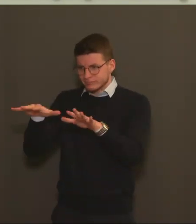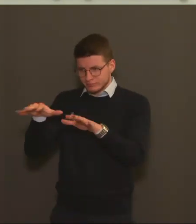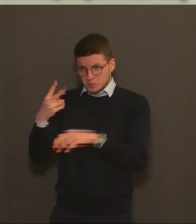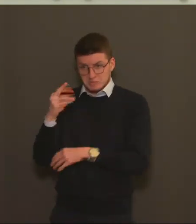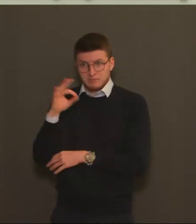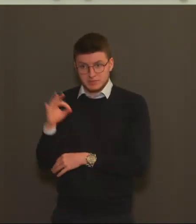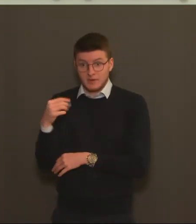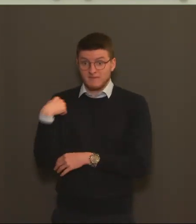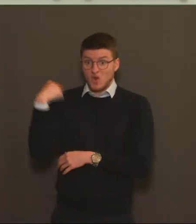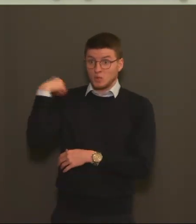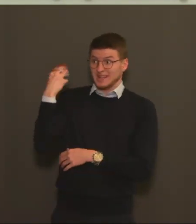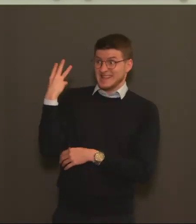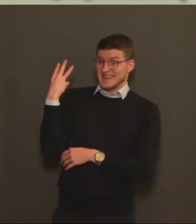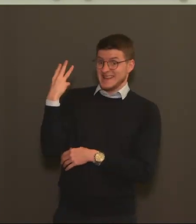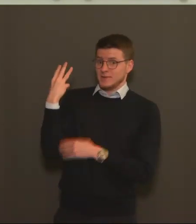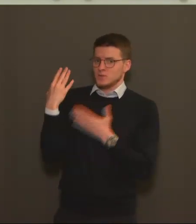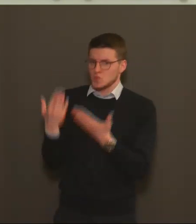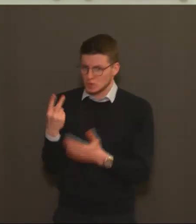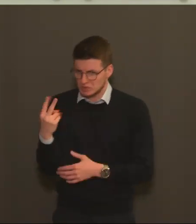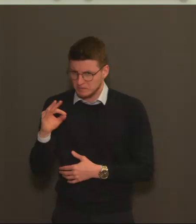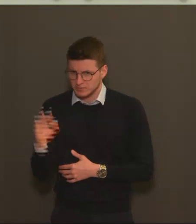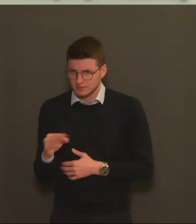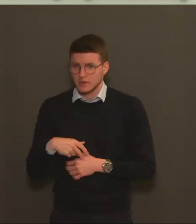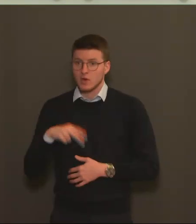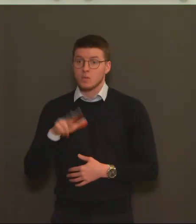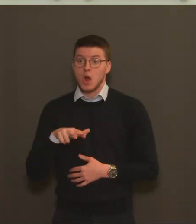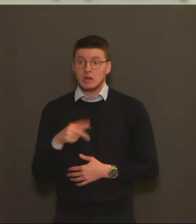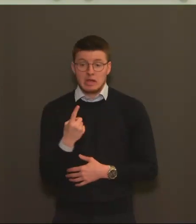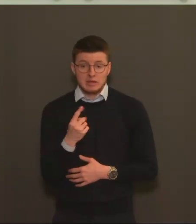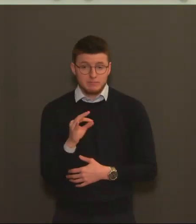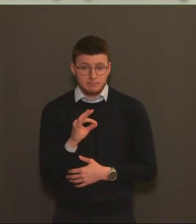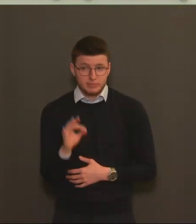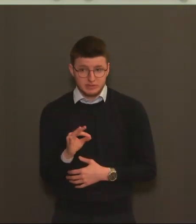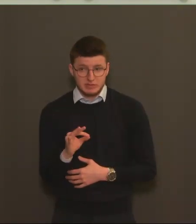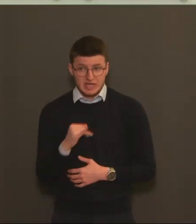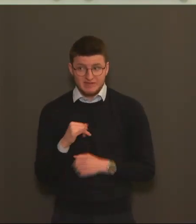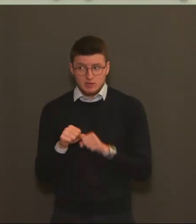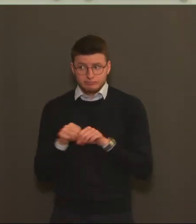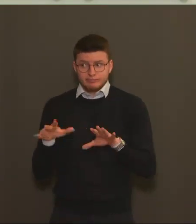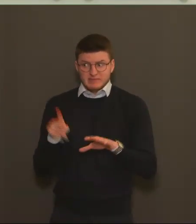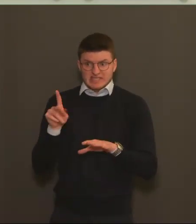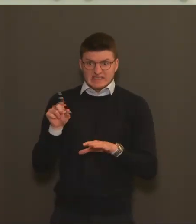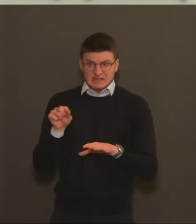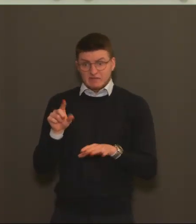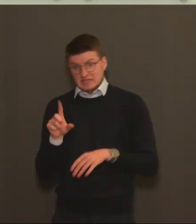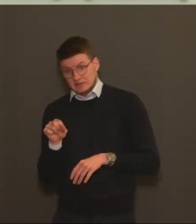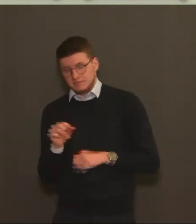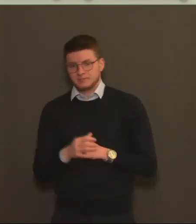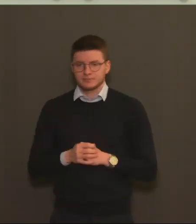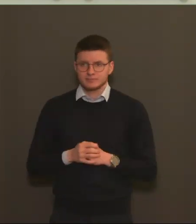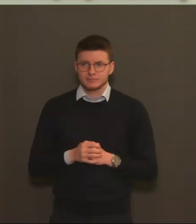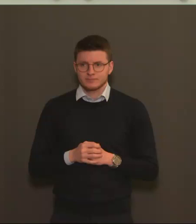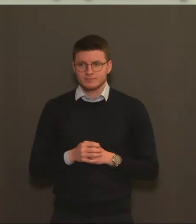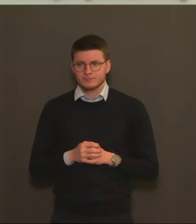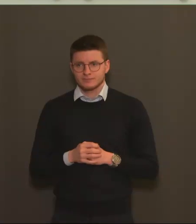3%. En in Wallonië is dat 1%. In Brussel werden geen grote